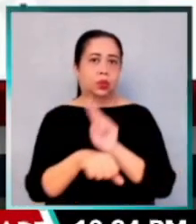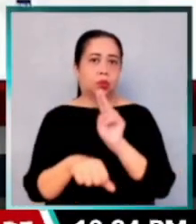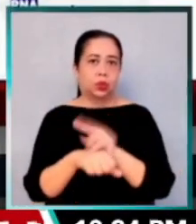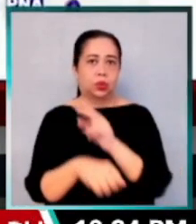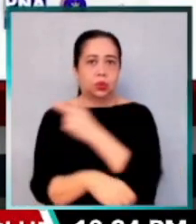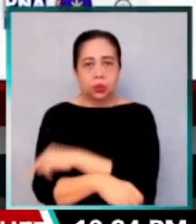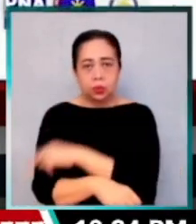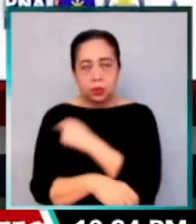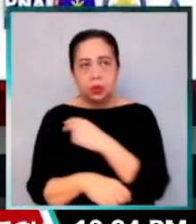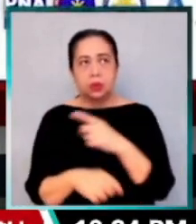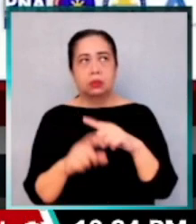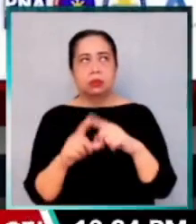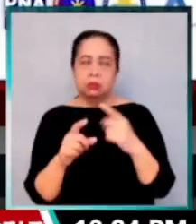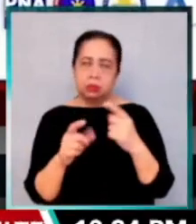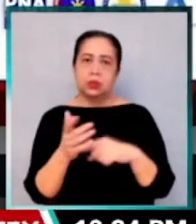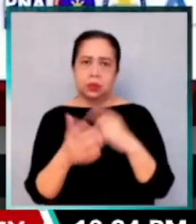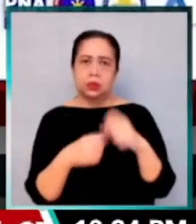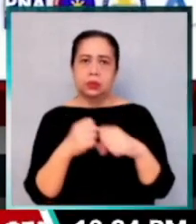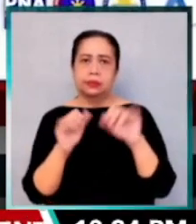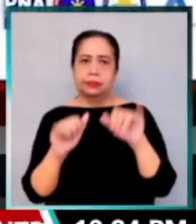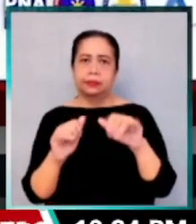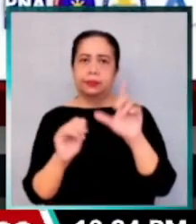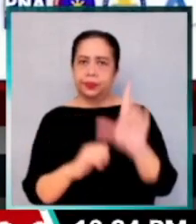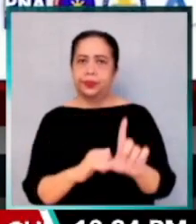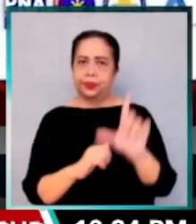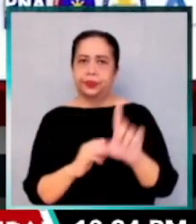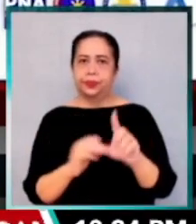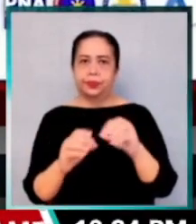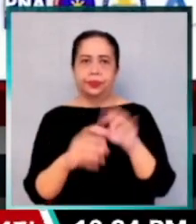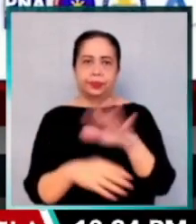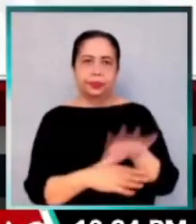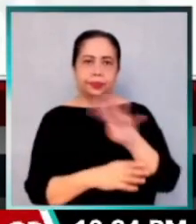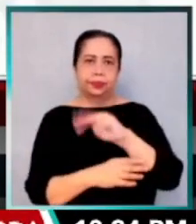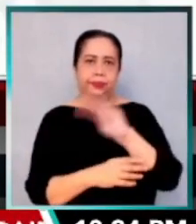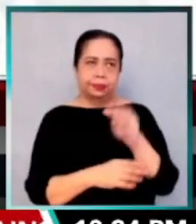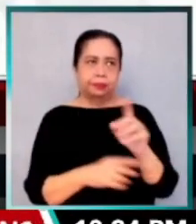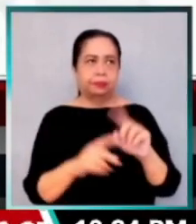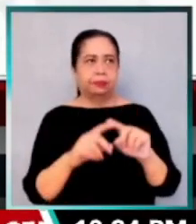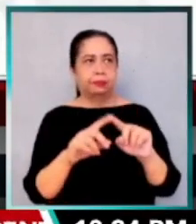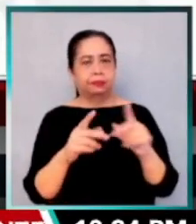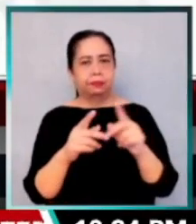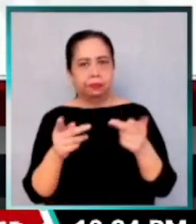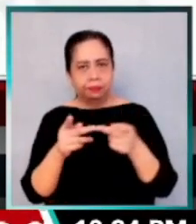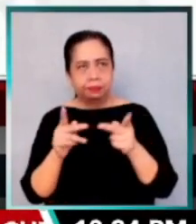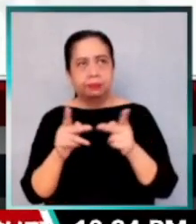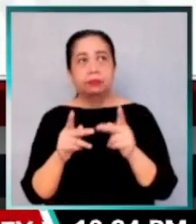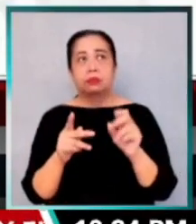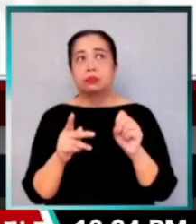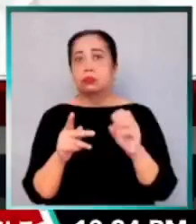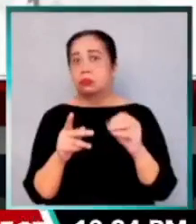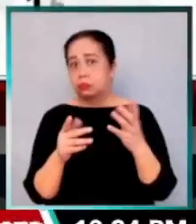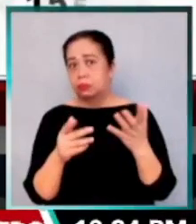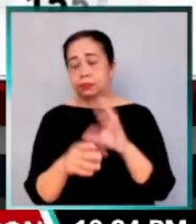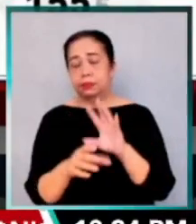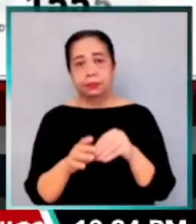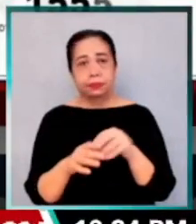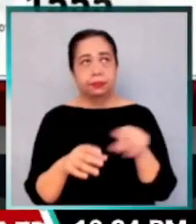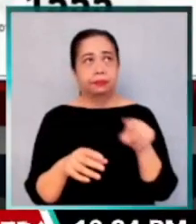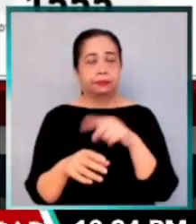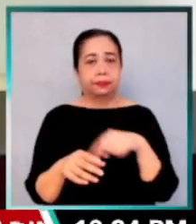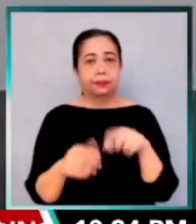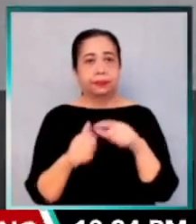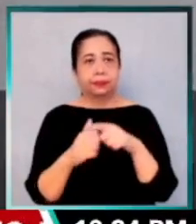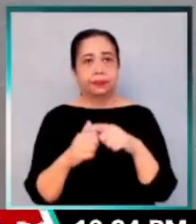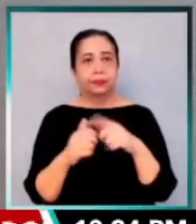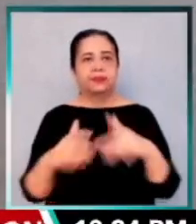this year nanatili siyang mababa in Metro Manila and many other places. So bahagi yan ng living with the